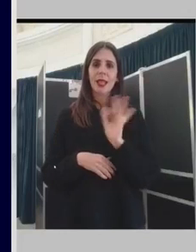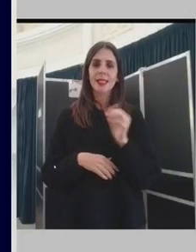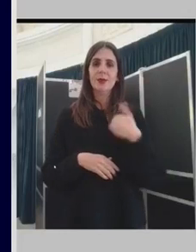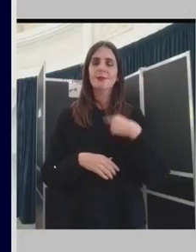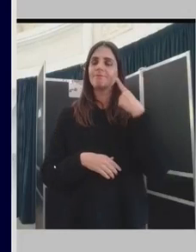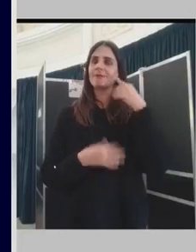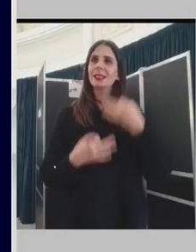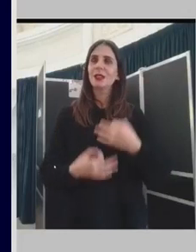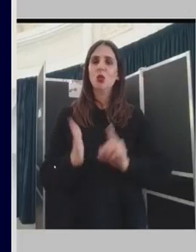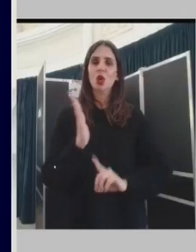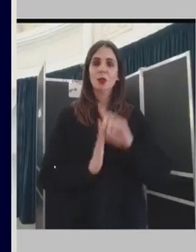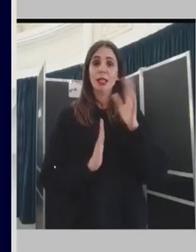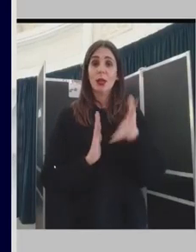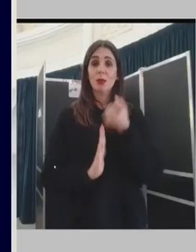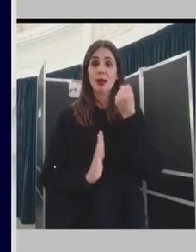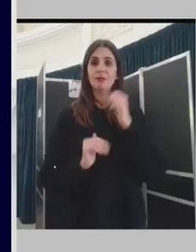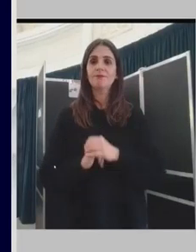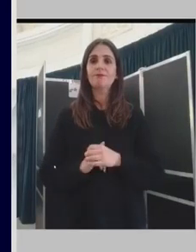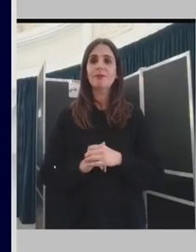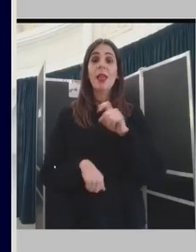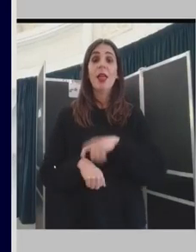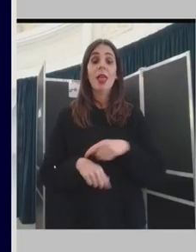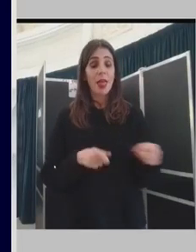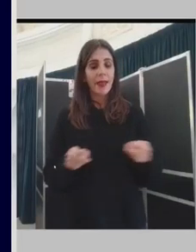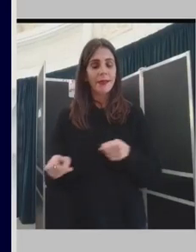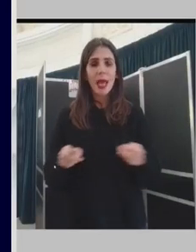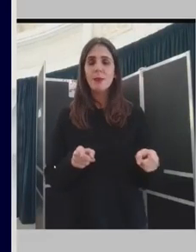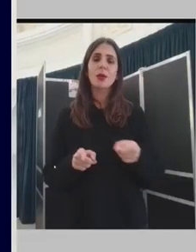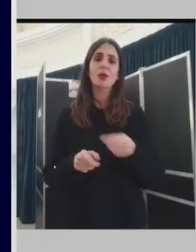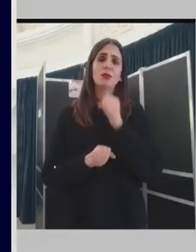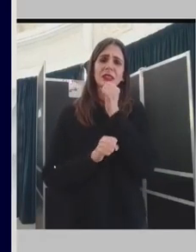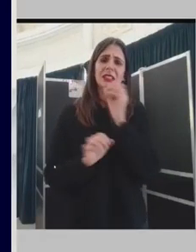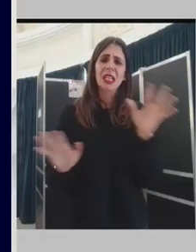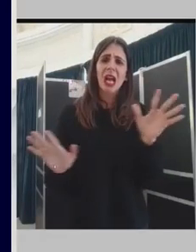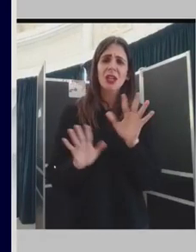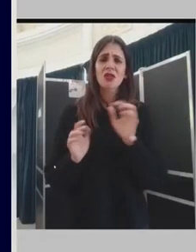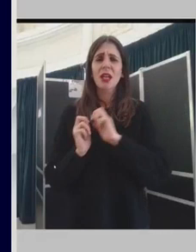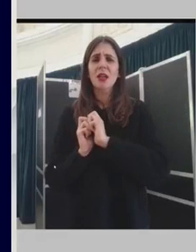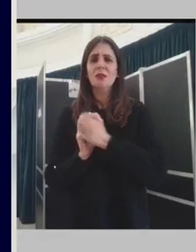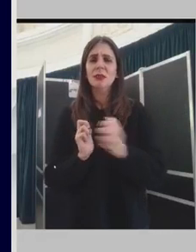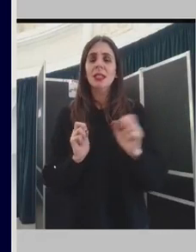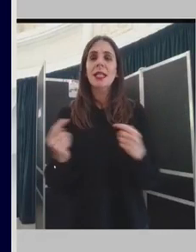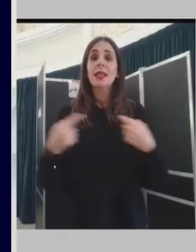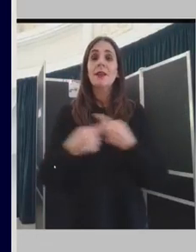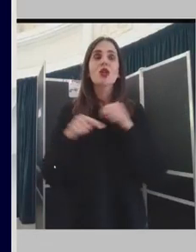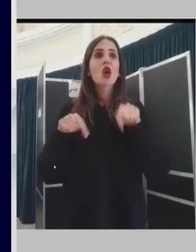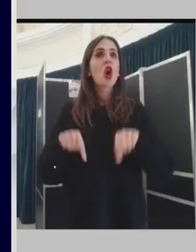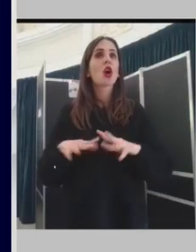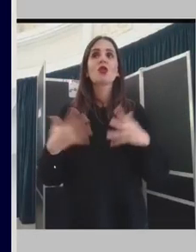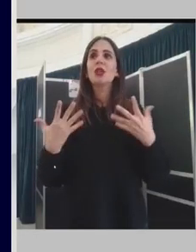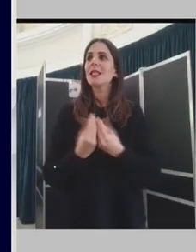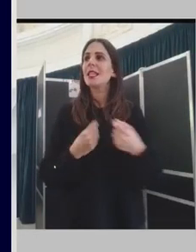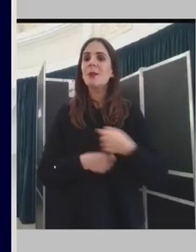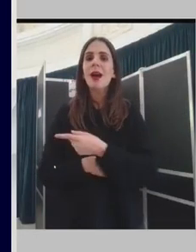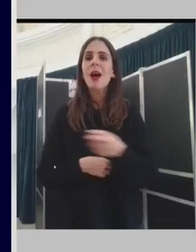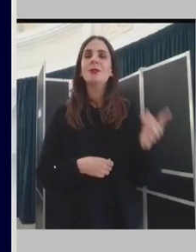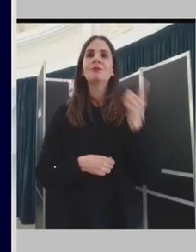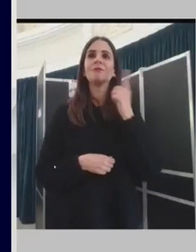in questi tempi, ecco, che si sente parlare di tante cose brutte, ecco, solo stare qui oggi, veramente dove si sente, si